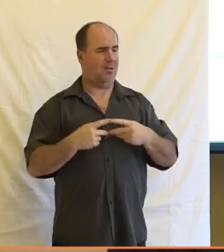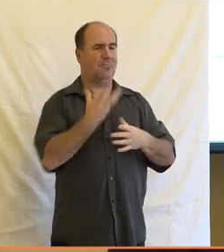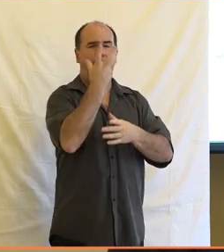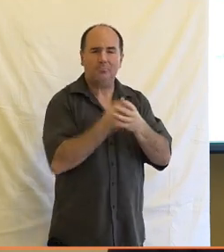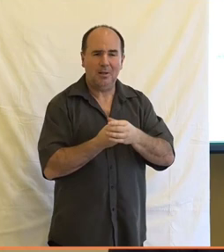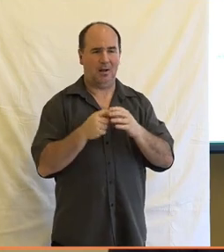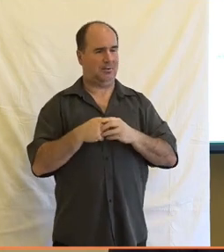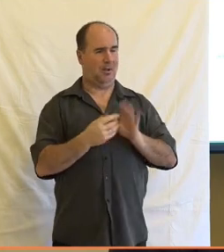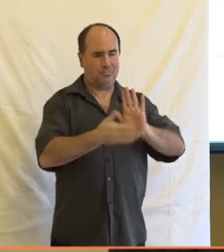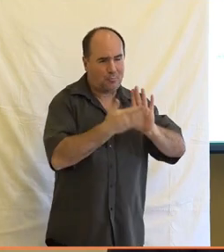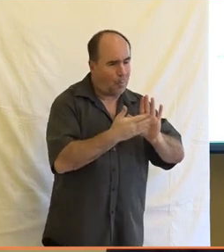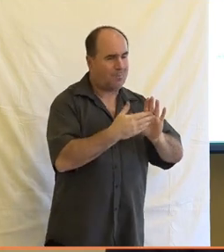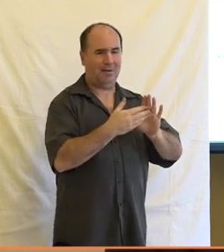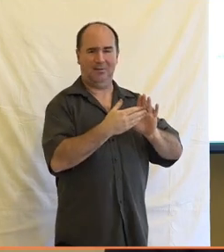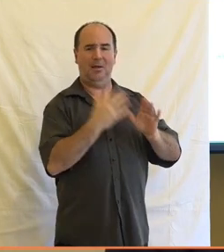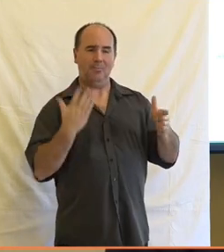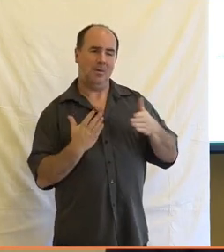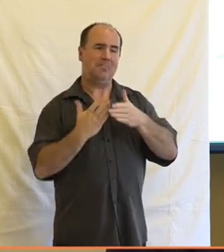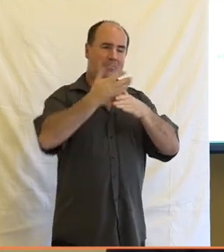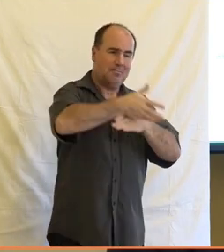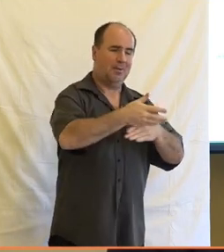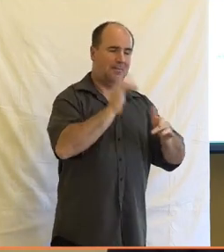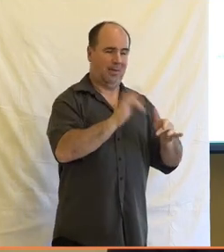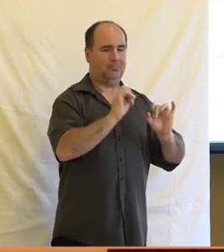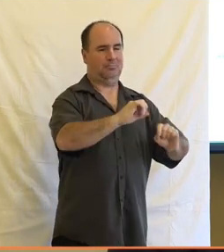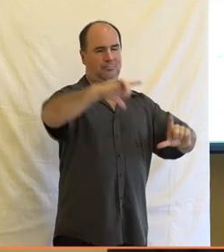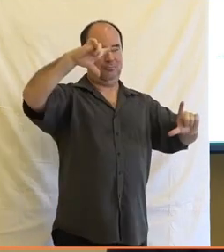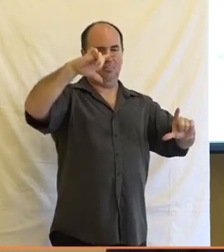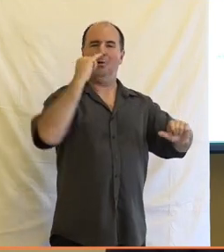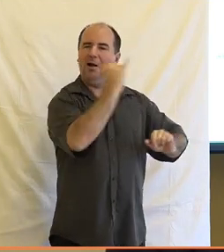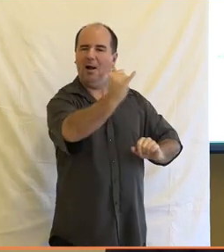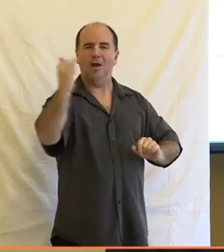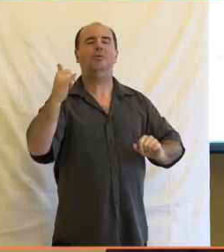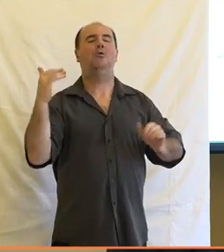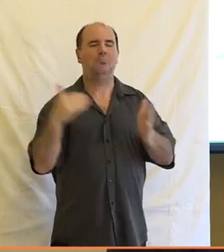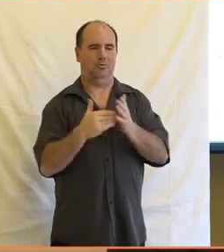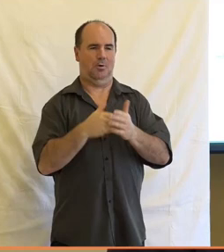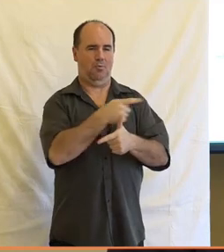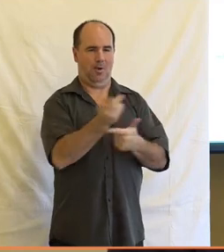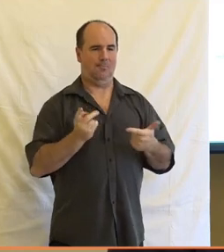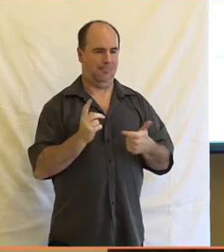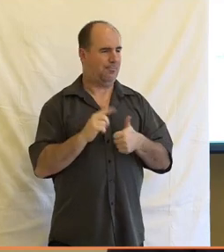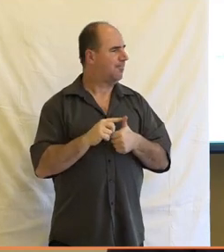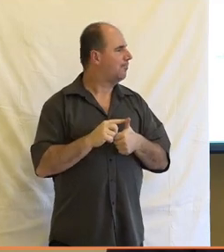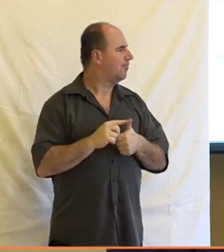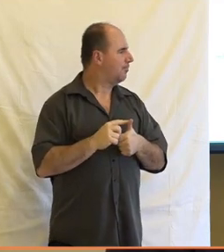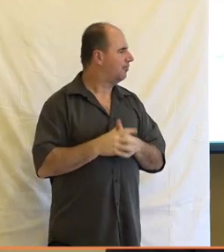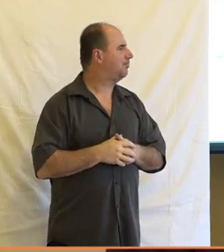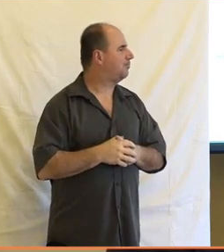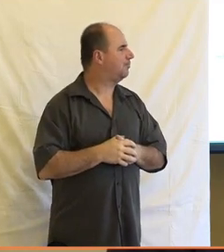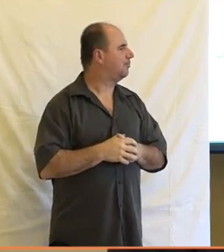přístupné pro kohokoliv, kdo potřebuje tady s těmito materiály pracovat. Pro ty, pro které je přístupnost